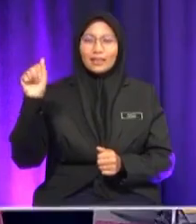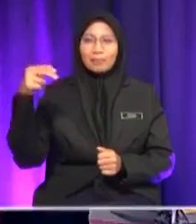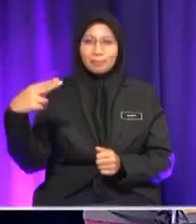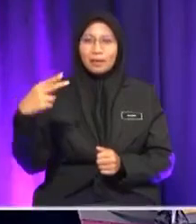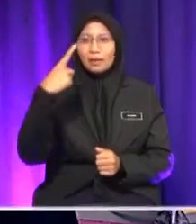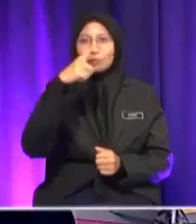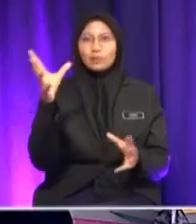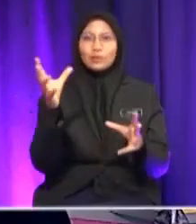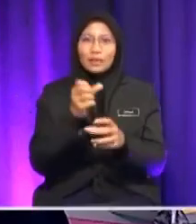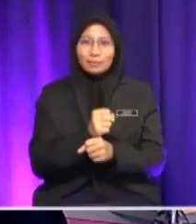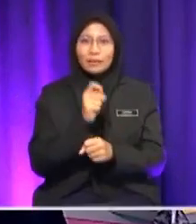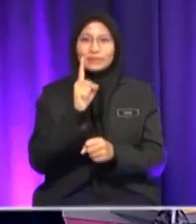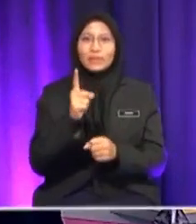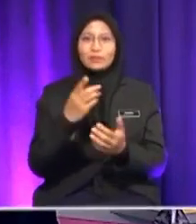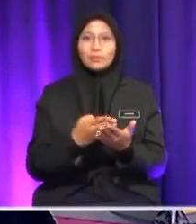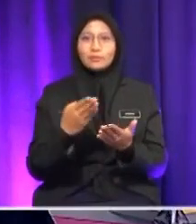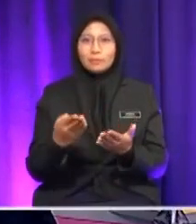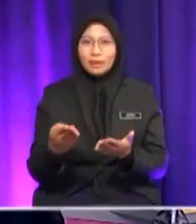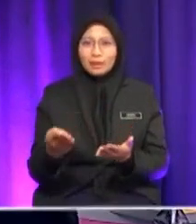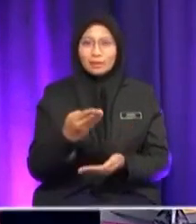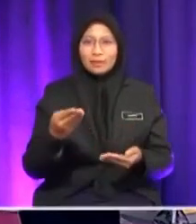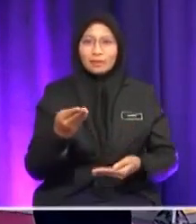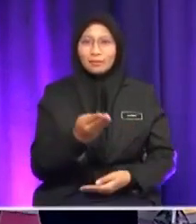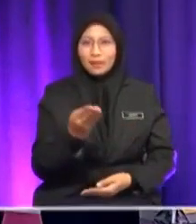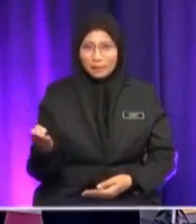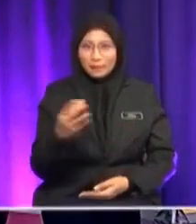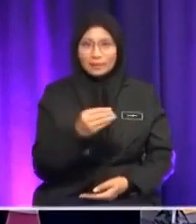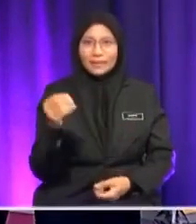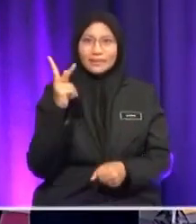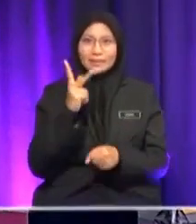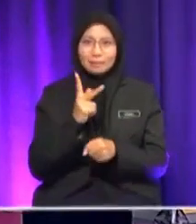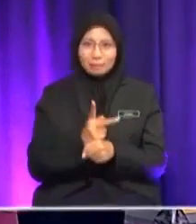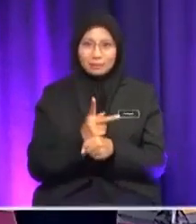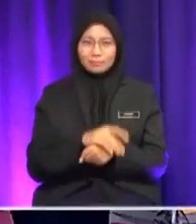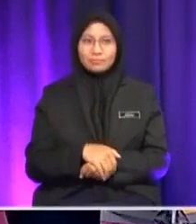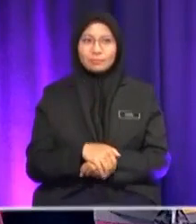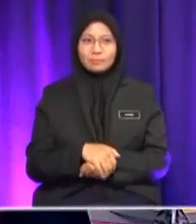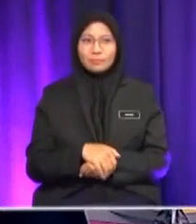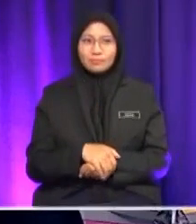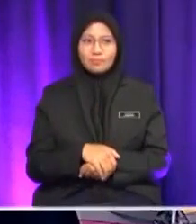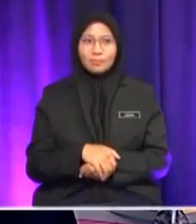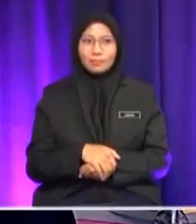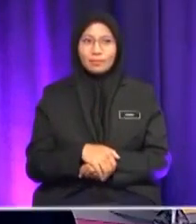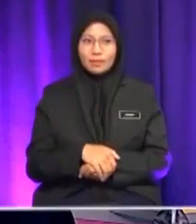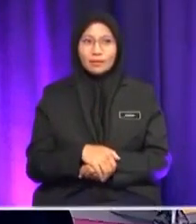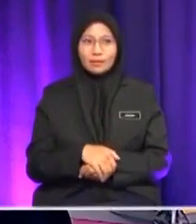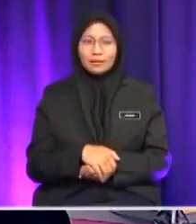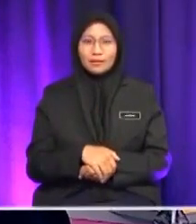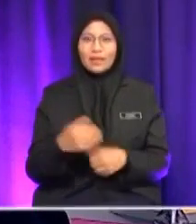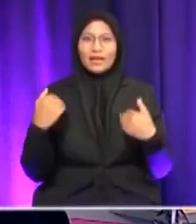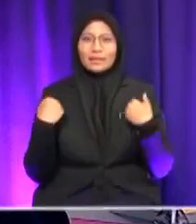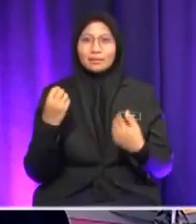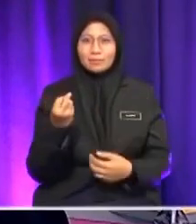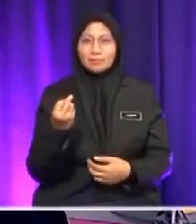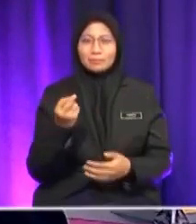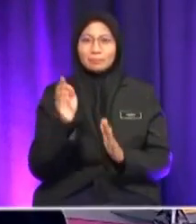barang ataupun perkhidmatan. Dan yang terakhir pula, dalam hal ini terdapat beberapa